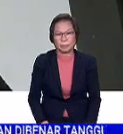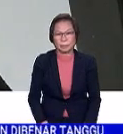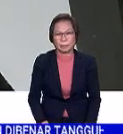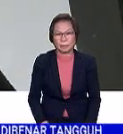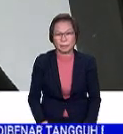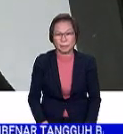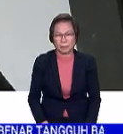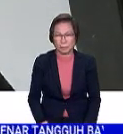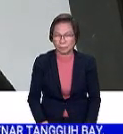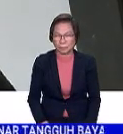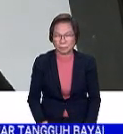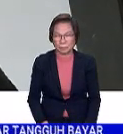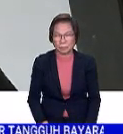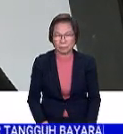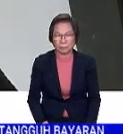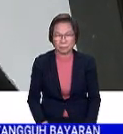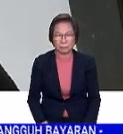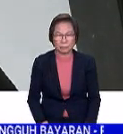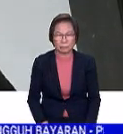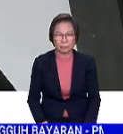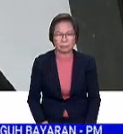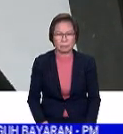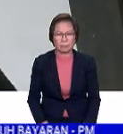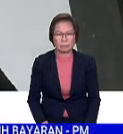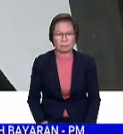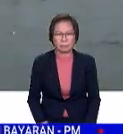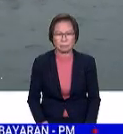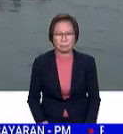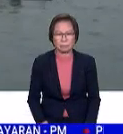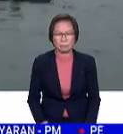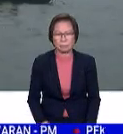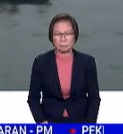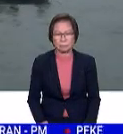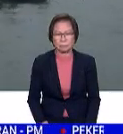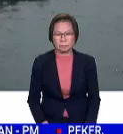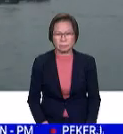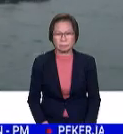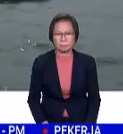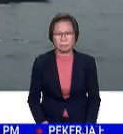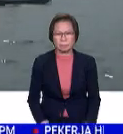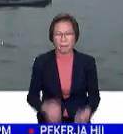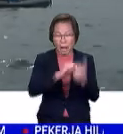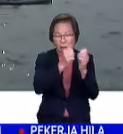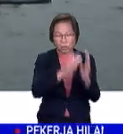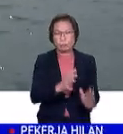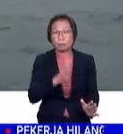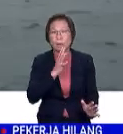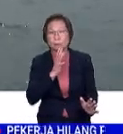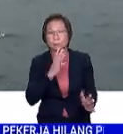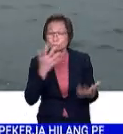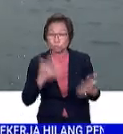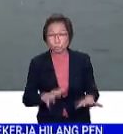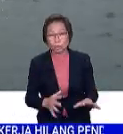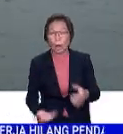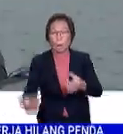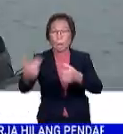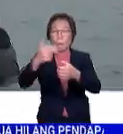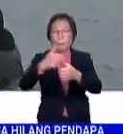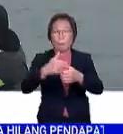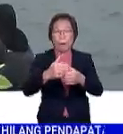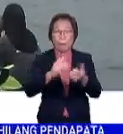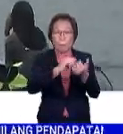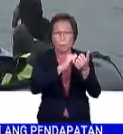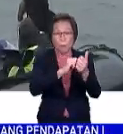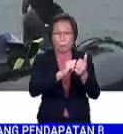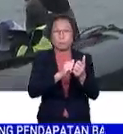plan. Kalau bad start tu agak susah lah untuk dapat good result. Tambah atlet tersebut, biarpun sedar aksi di Tokyo bakal